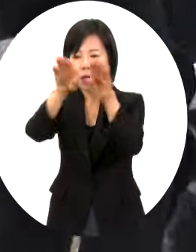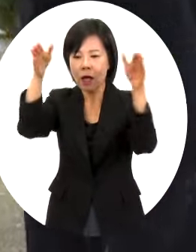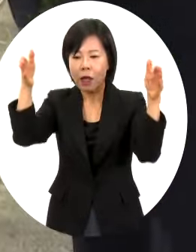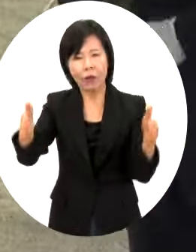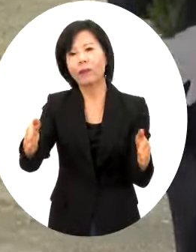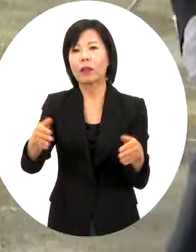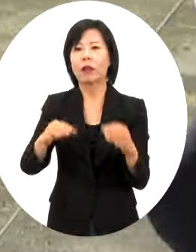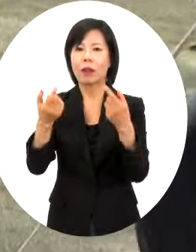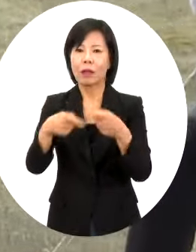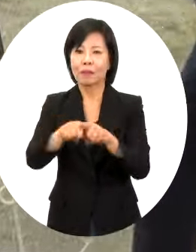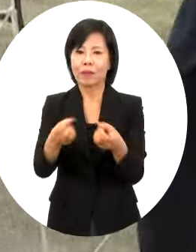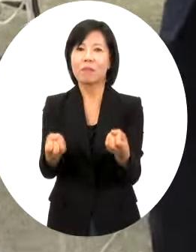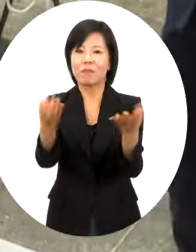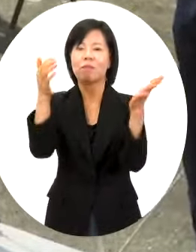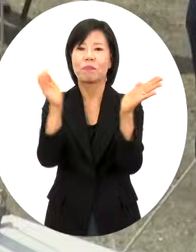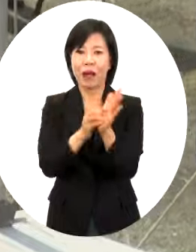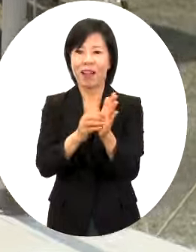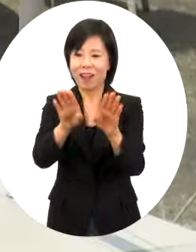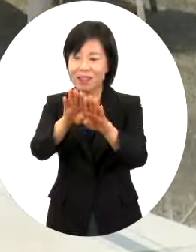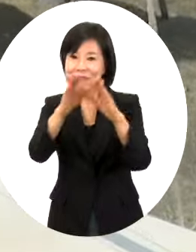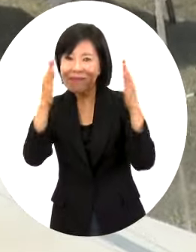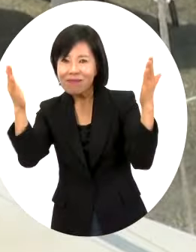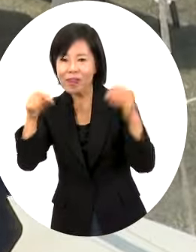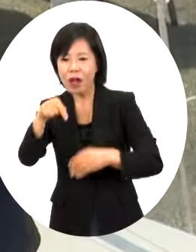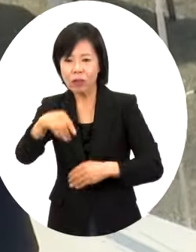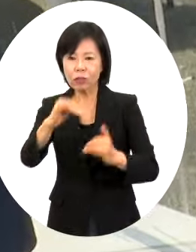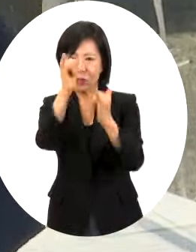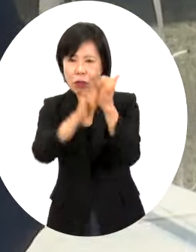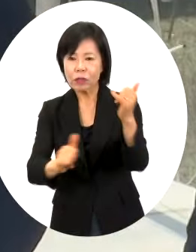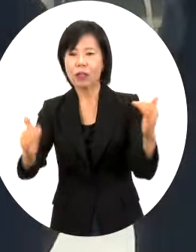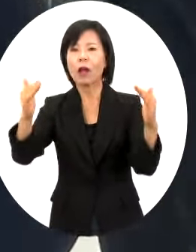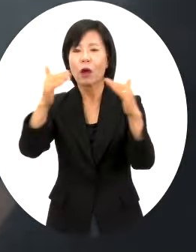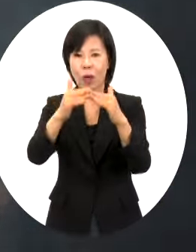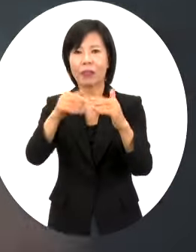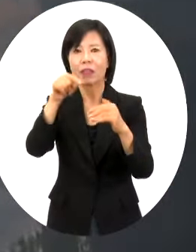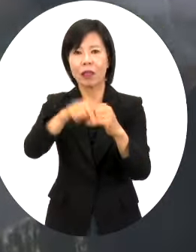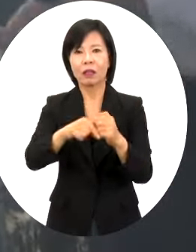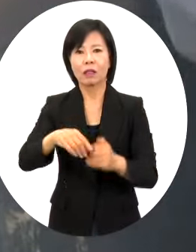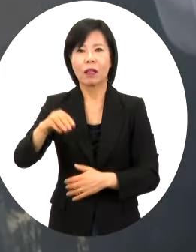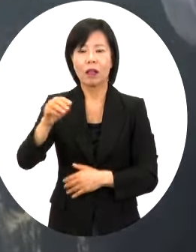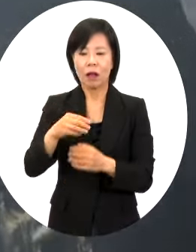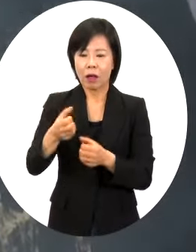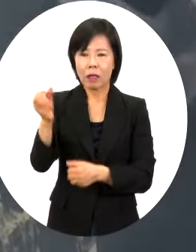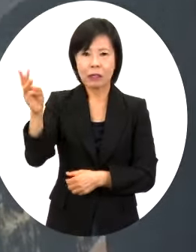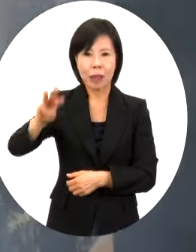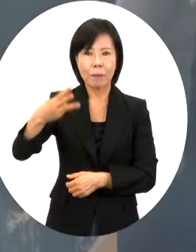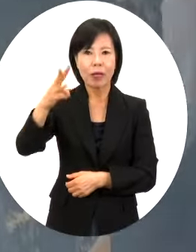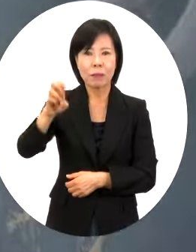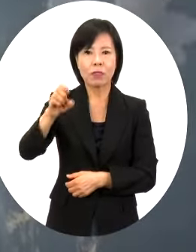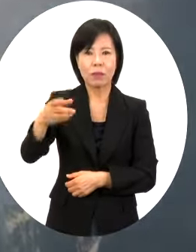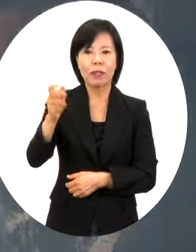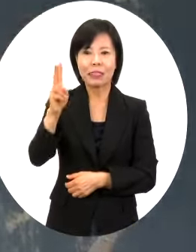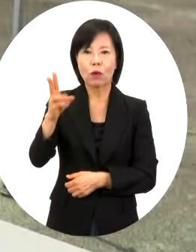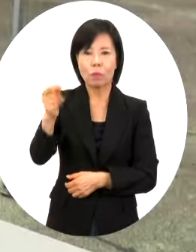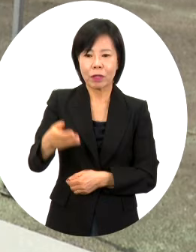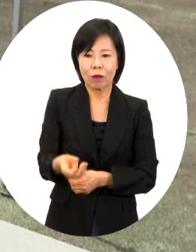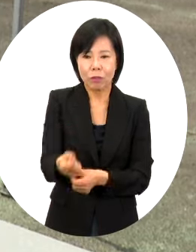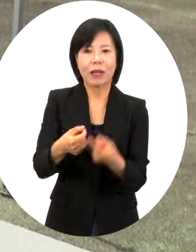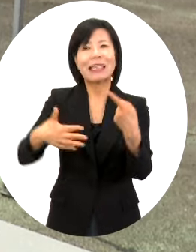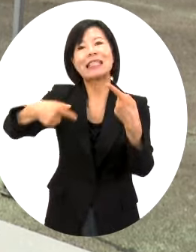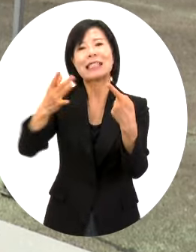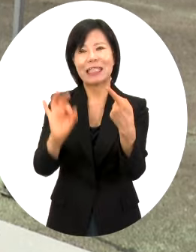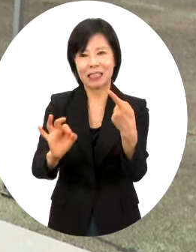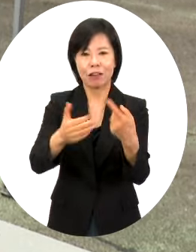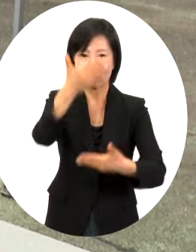개관식도 함께 진행됐는데요. 새로 문을 연 백조일손 역사관은 총 331제곱미터 규모의 단층